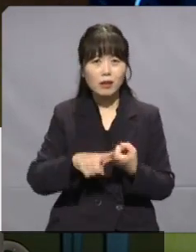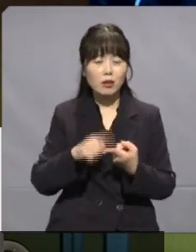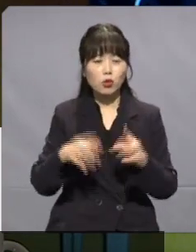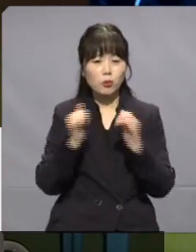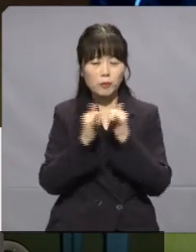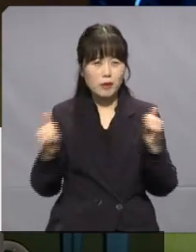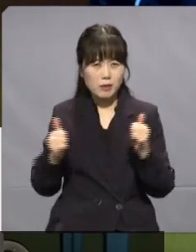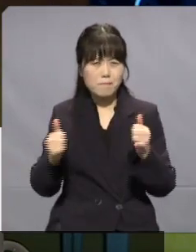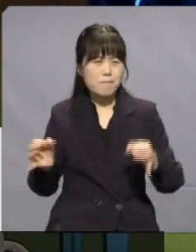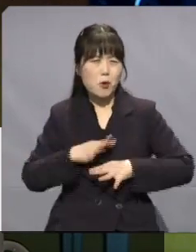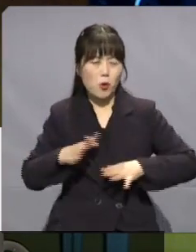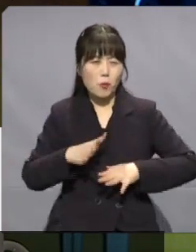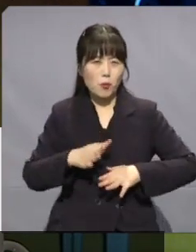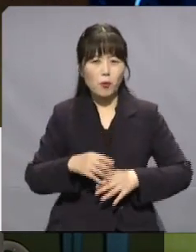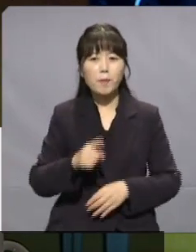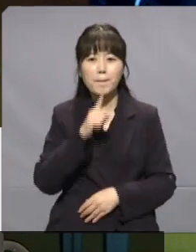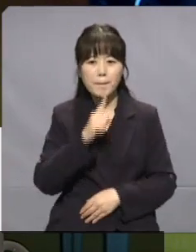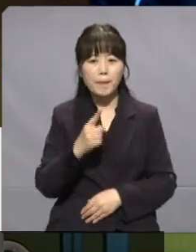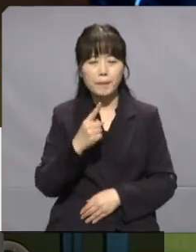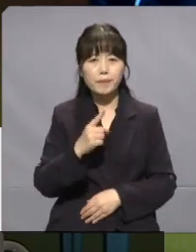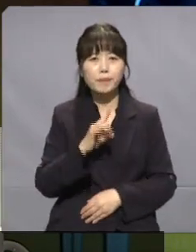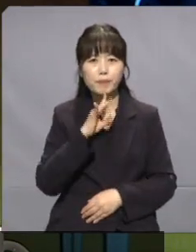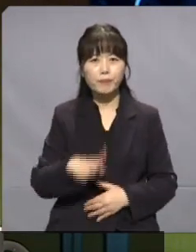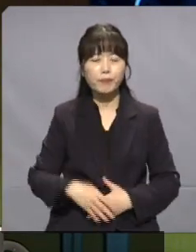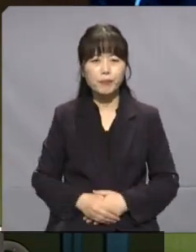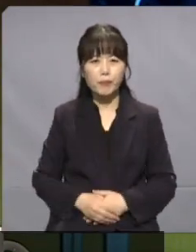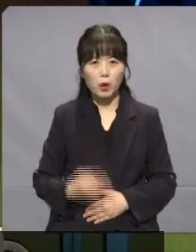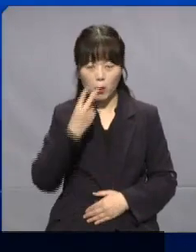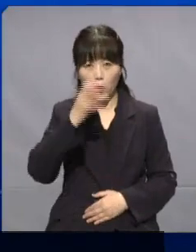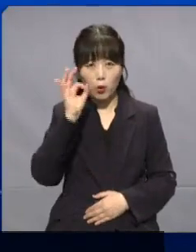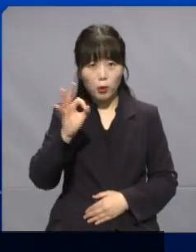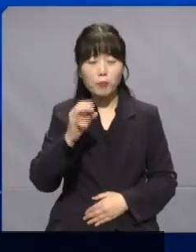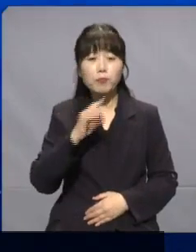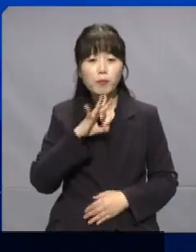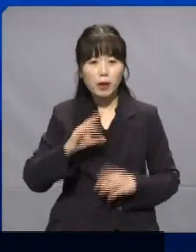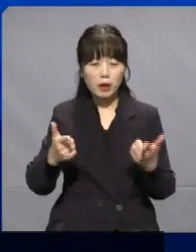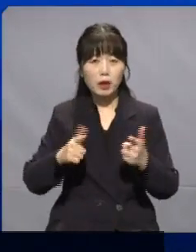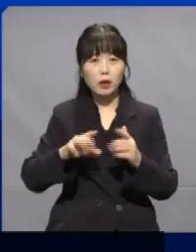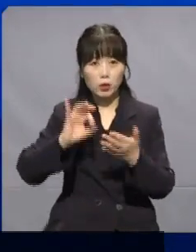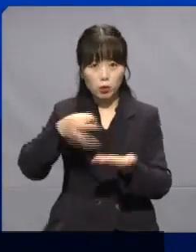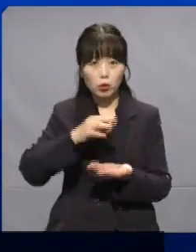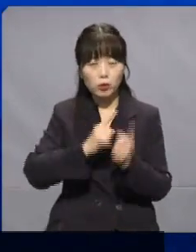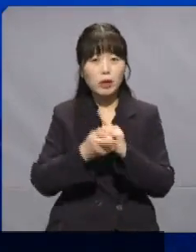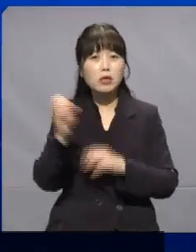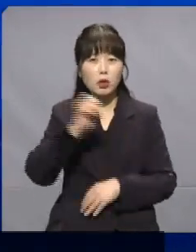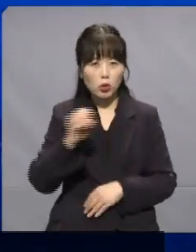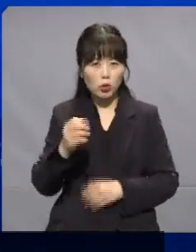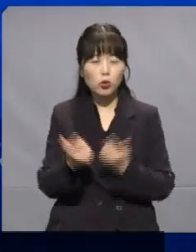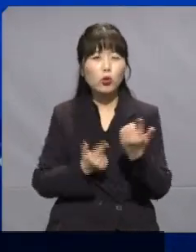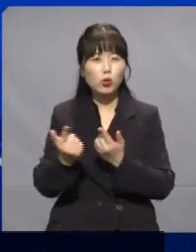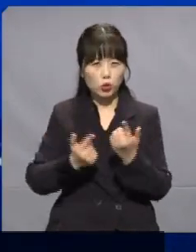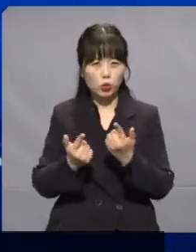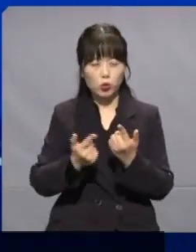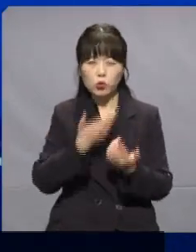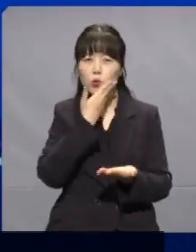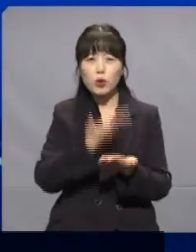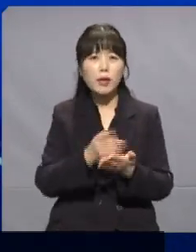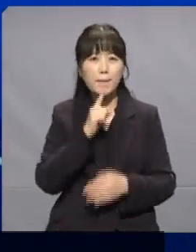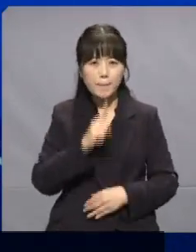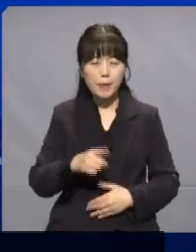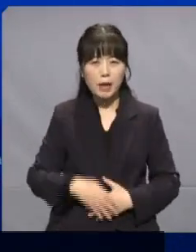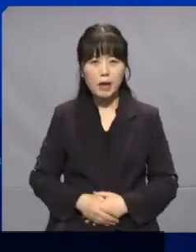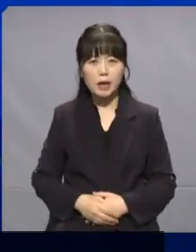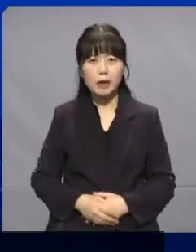국민들의 어떤 공포심만을 자극하는 것밖에 안 된다고 봅니다 보험료 일뿐만 아니라 소득 대체율 조정도 상당히 중요하다는 말씀인데